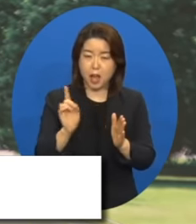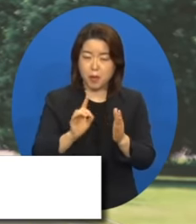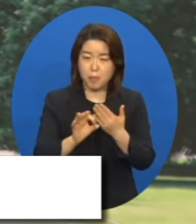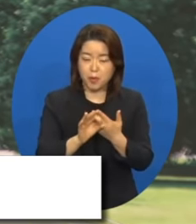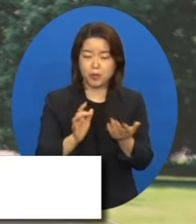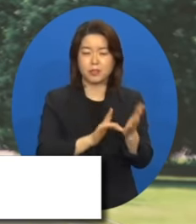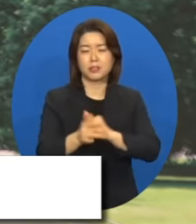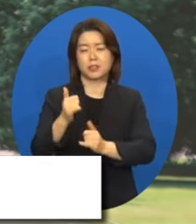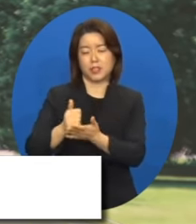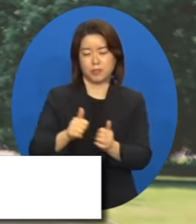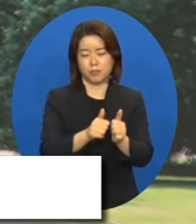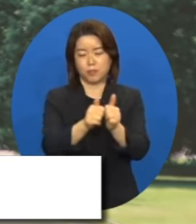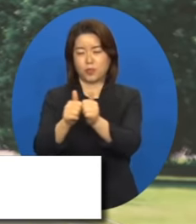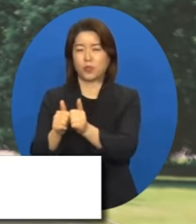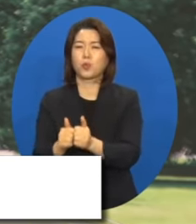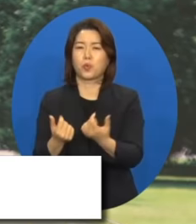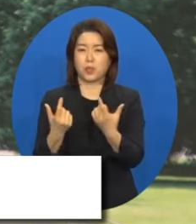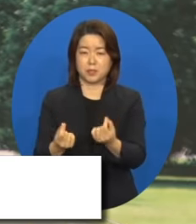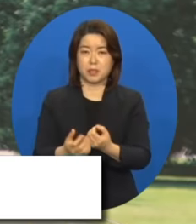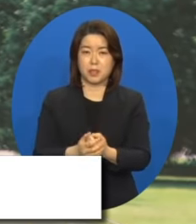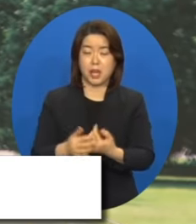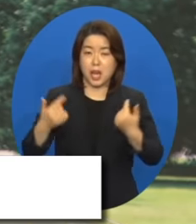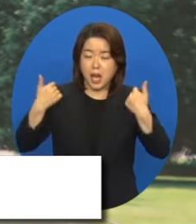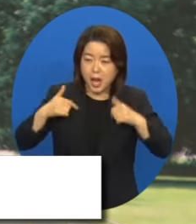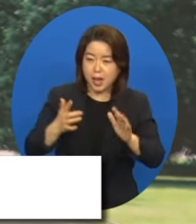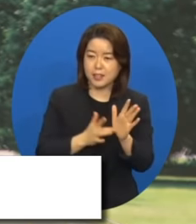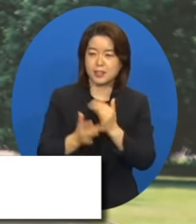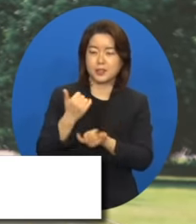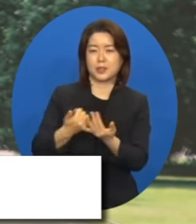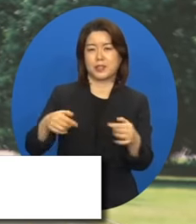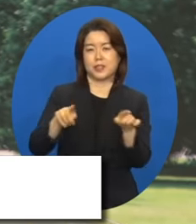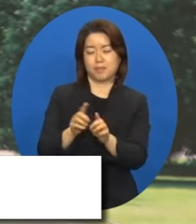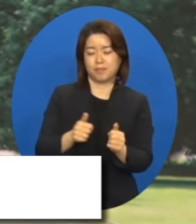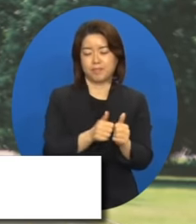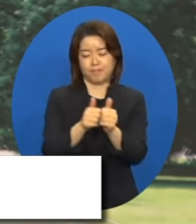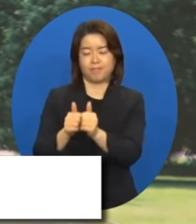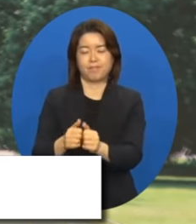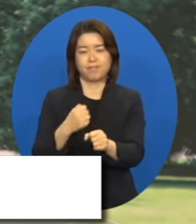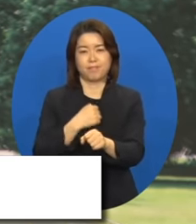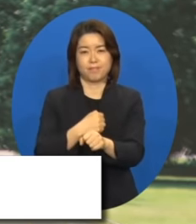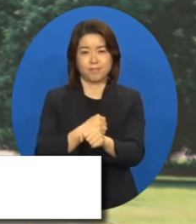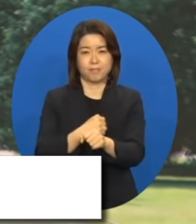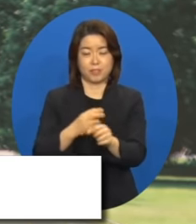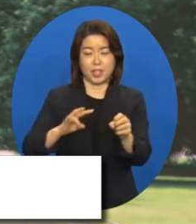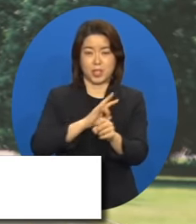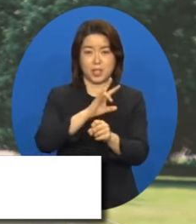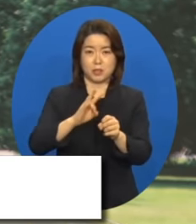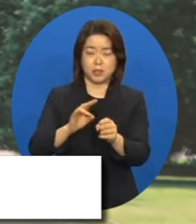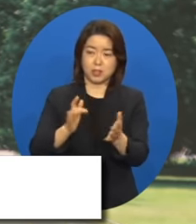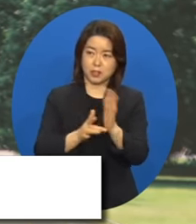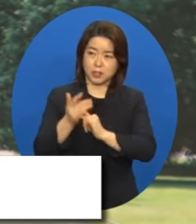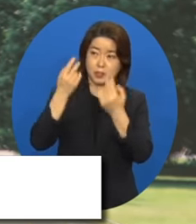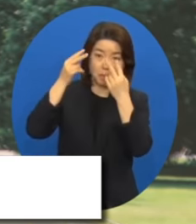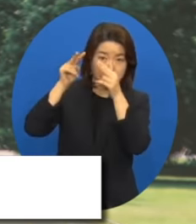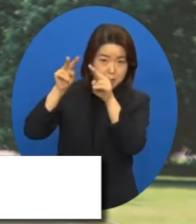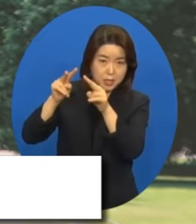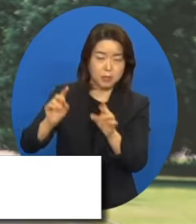동행하는 것입니다. 항상 예수님과 함께 동행하며 사는, 24시간 예수님을 바라보고